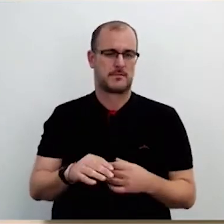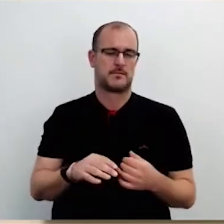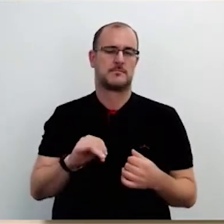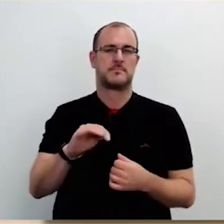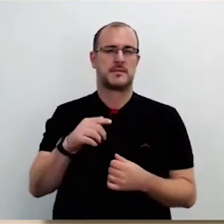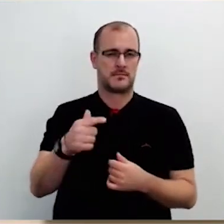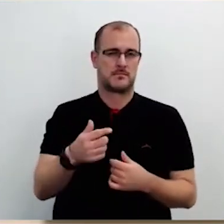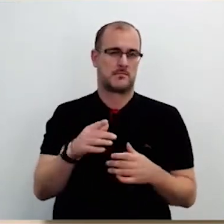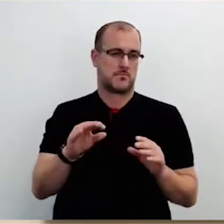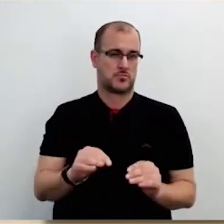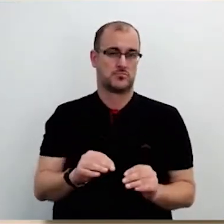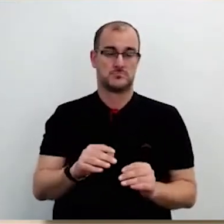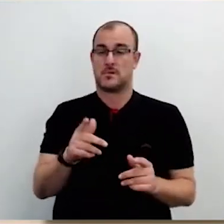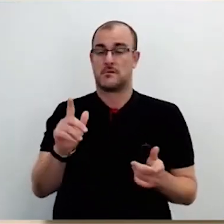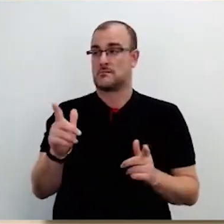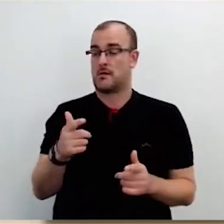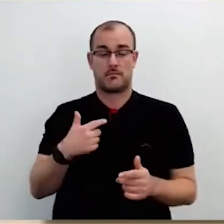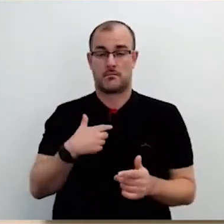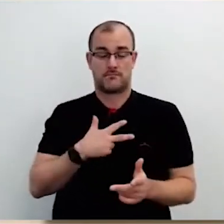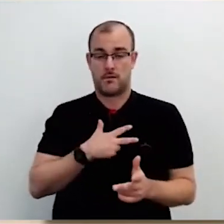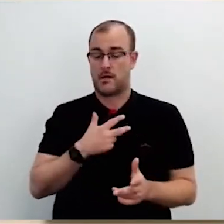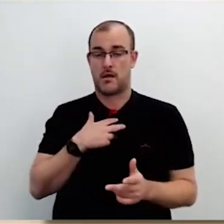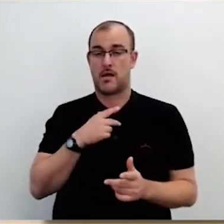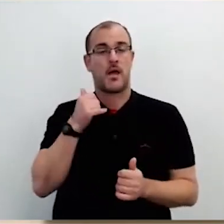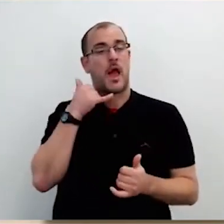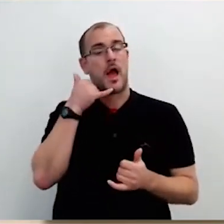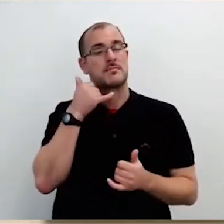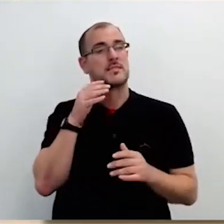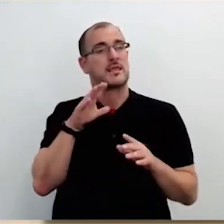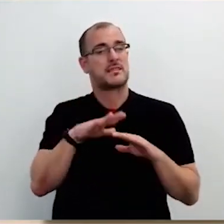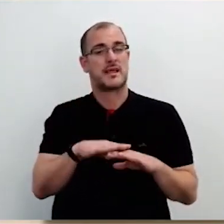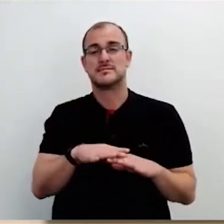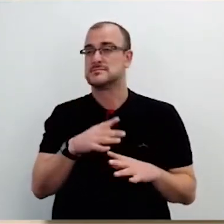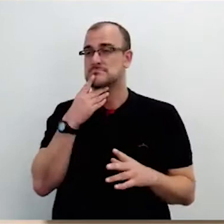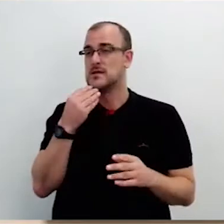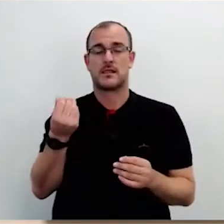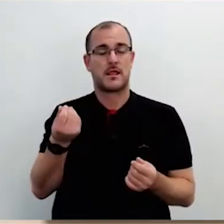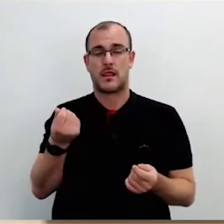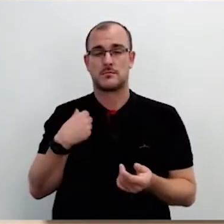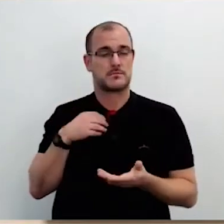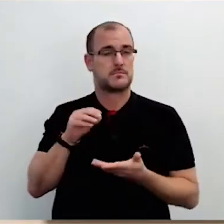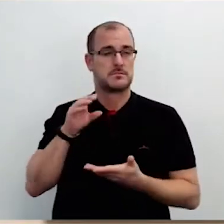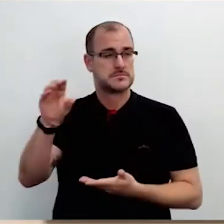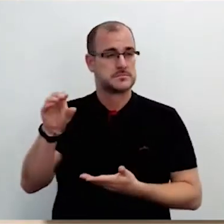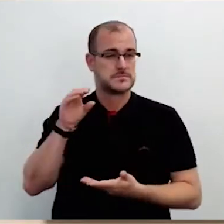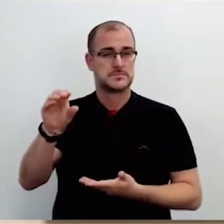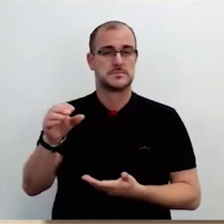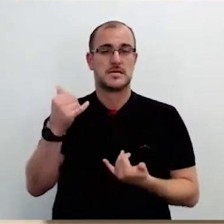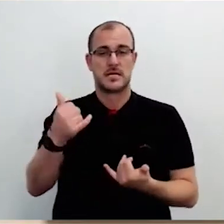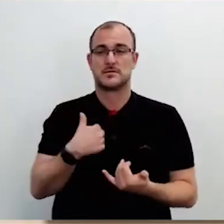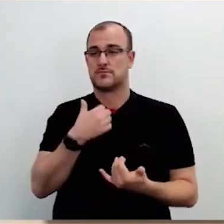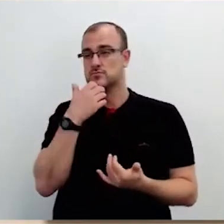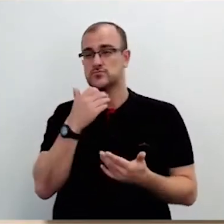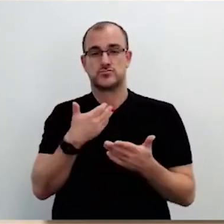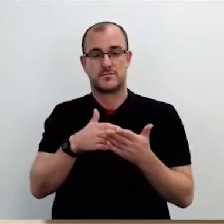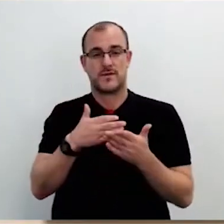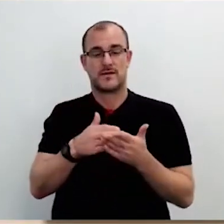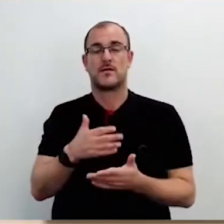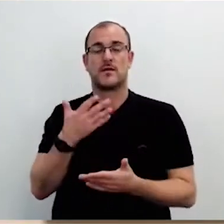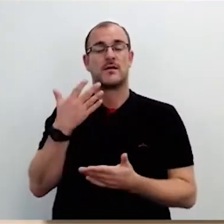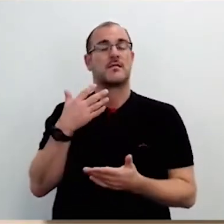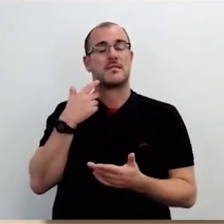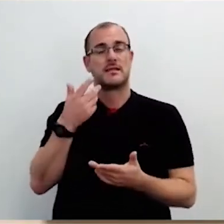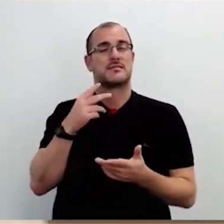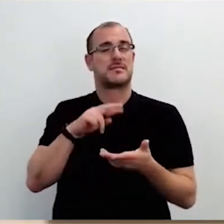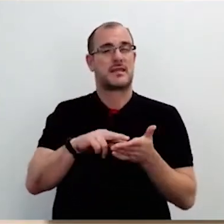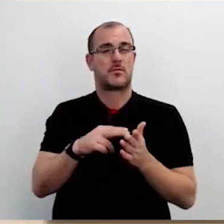nutzen. Niemand investiert so viel in Mobilfunknetze. Sie wissen, wir rollen jetzt schon wieder die nächste Technologie 5G aus